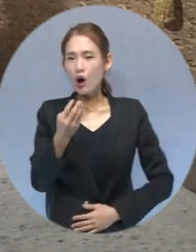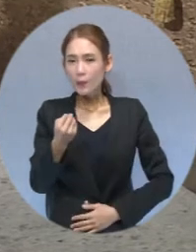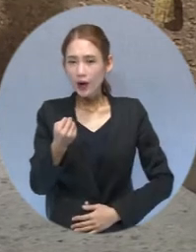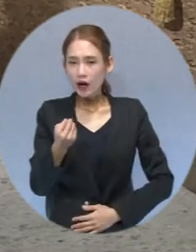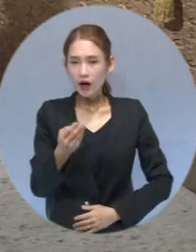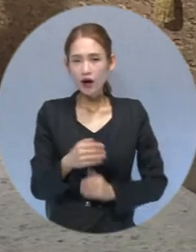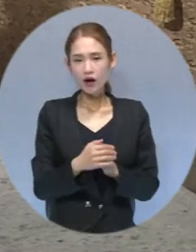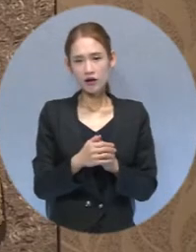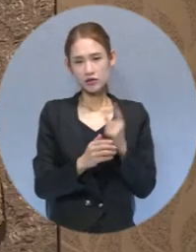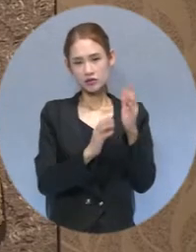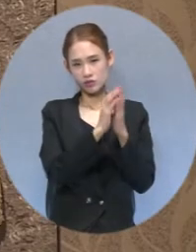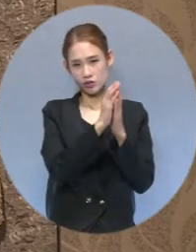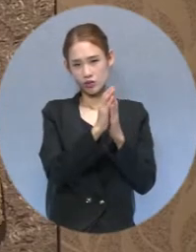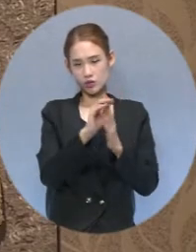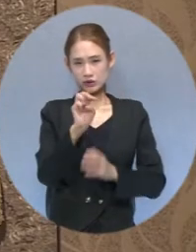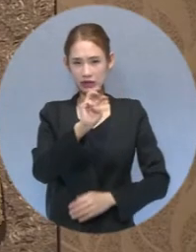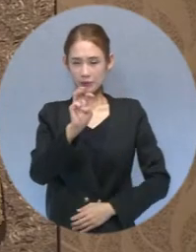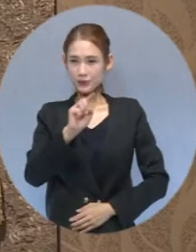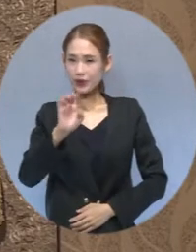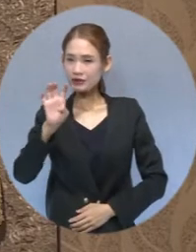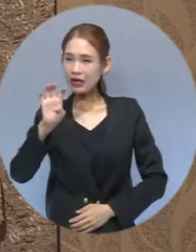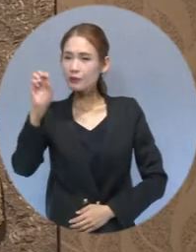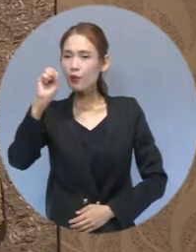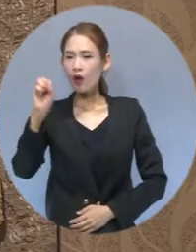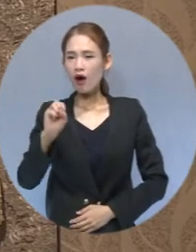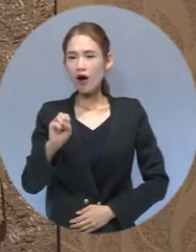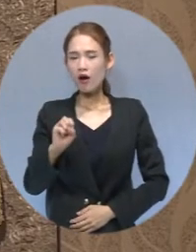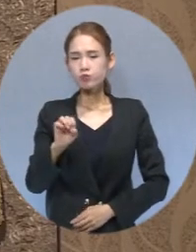30에서 40%까지 최고 피크타임 때는 줄었고요.